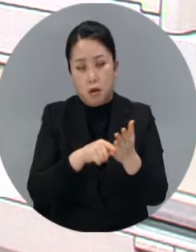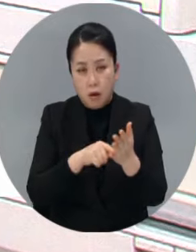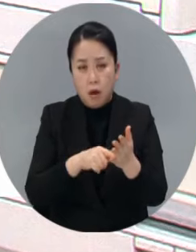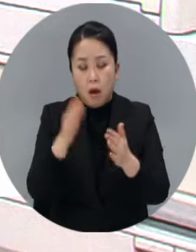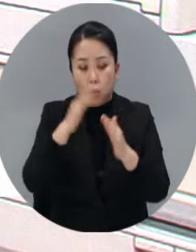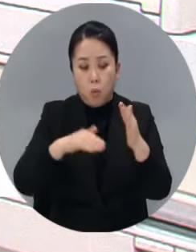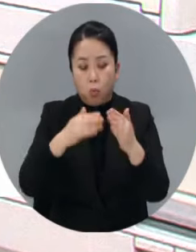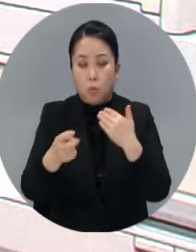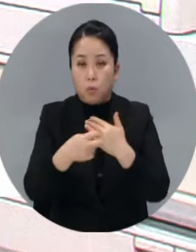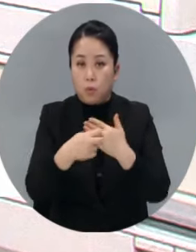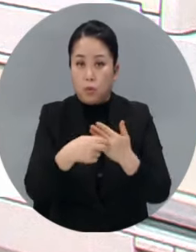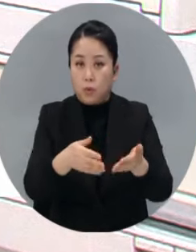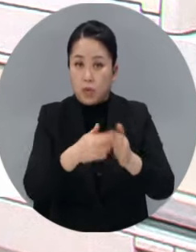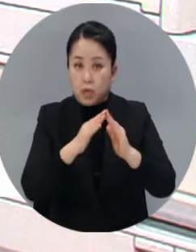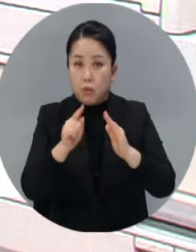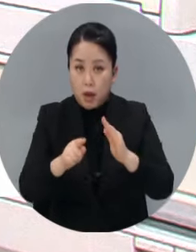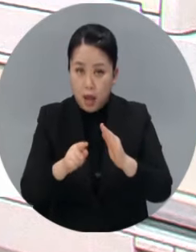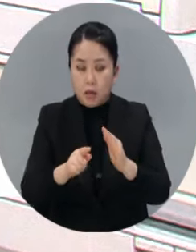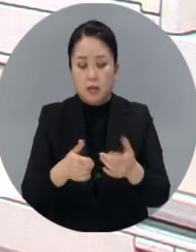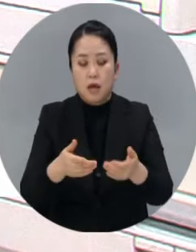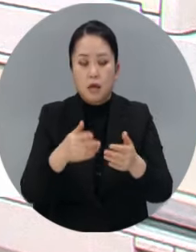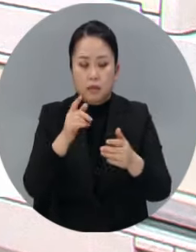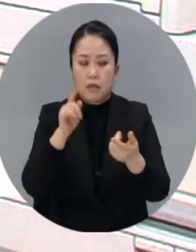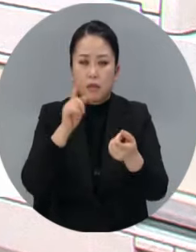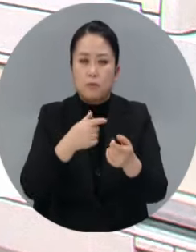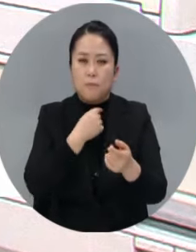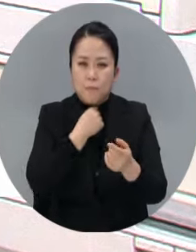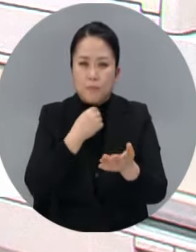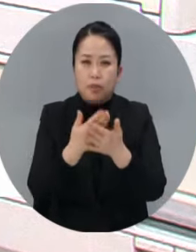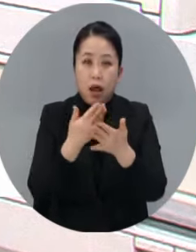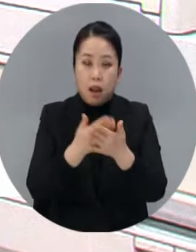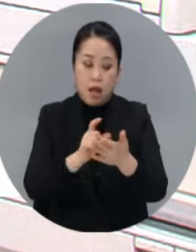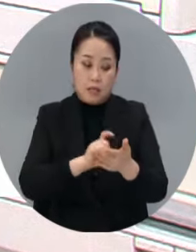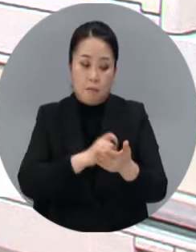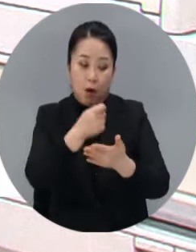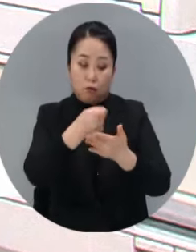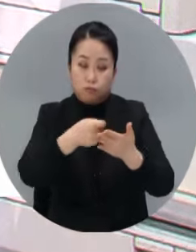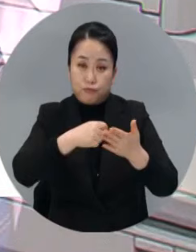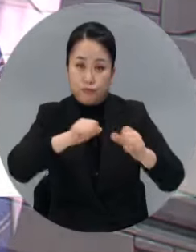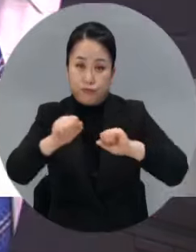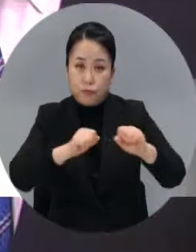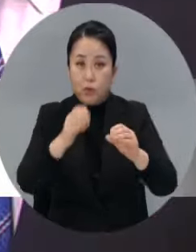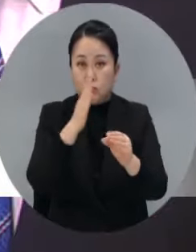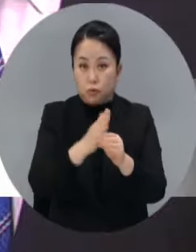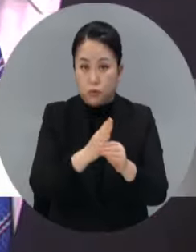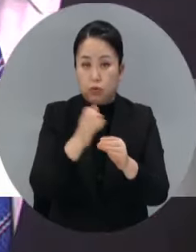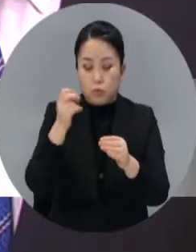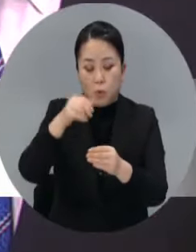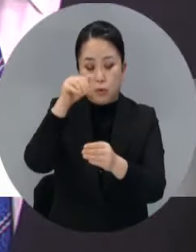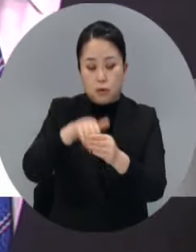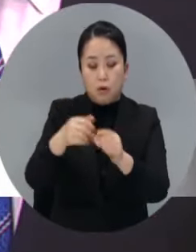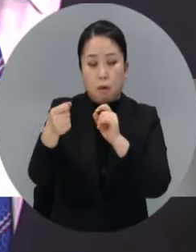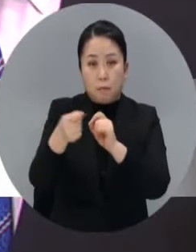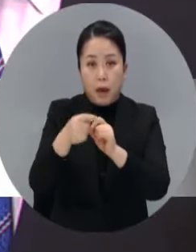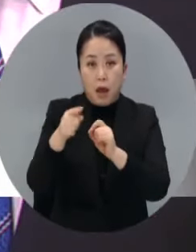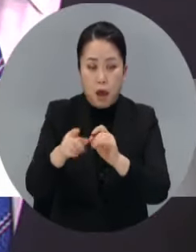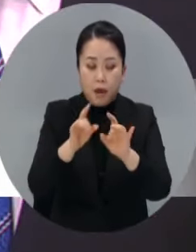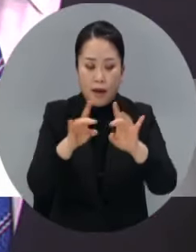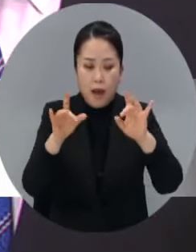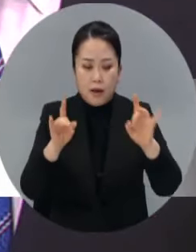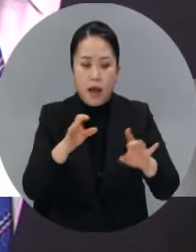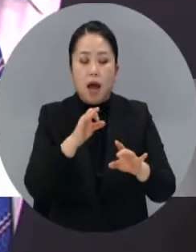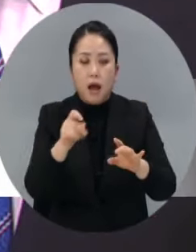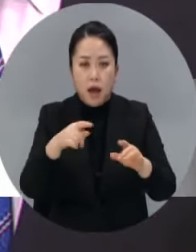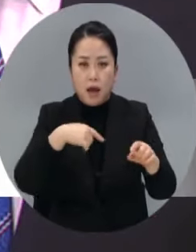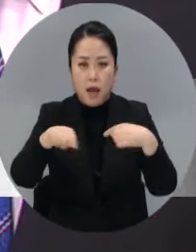공공의료 기관 설립을 요구하는 서명 운동이 전개되는 하면이 총선을 앞둔 정치권은 각기 다른 해법을